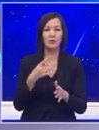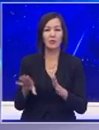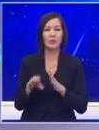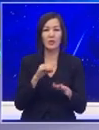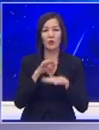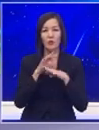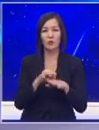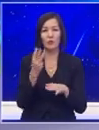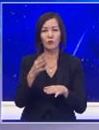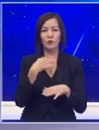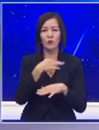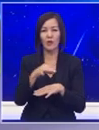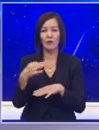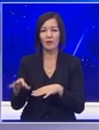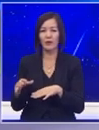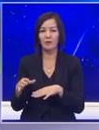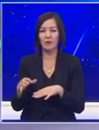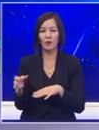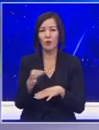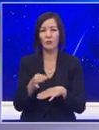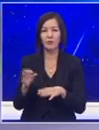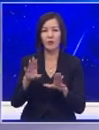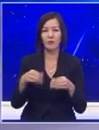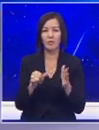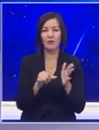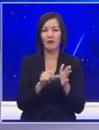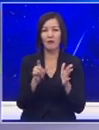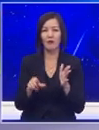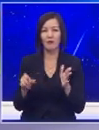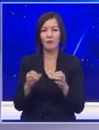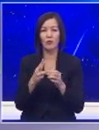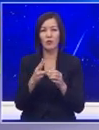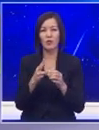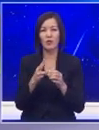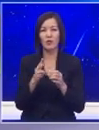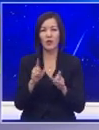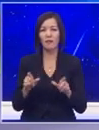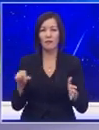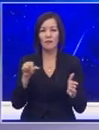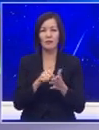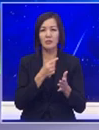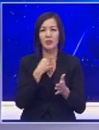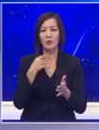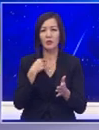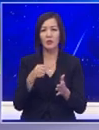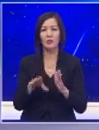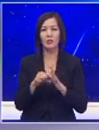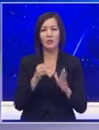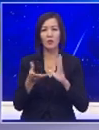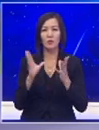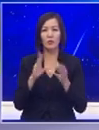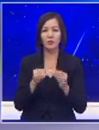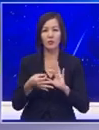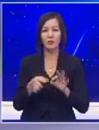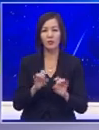сайлау өтті. Үш аймаққа берілген 6 мандат 12 үміткер қатысты. Талдықорғанда өткен сайлау нәтижелерін Әмина